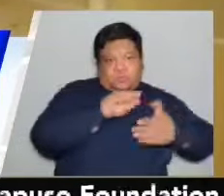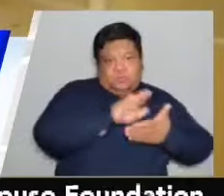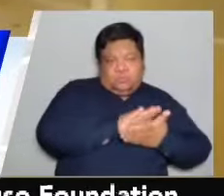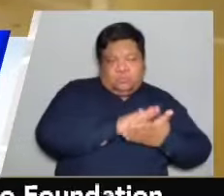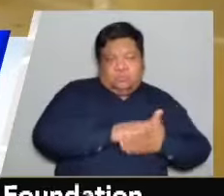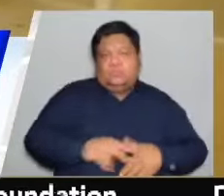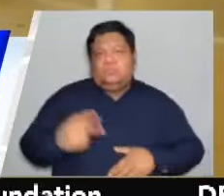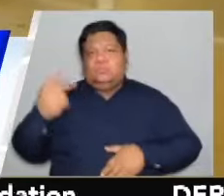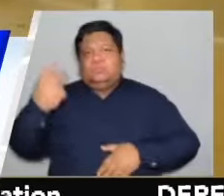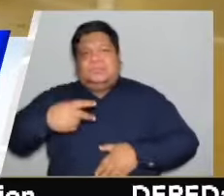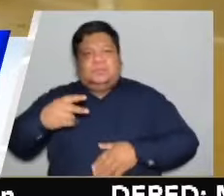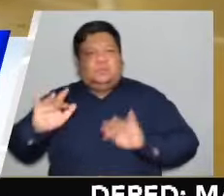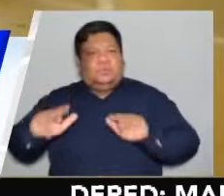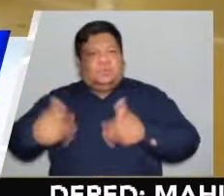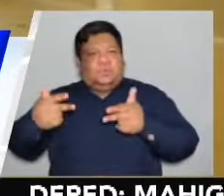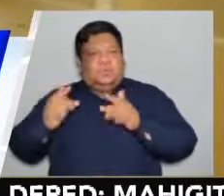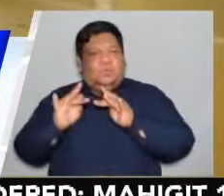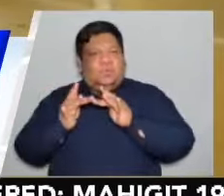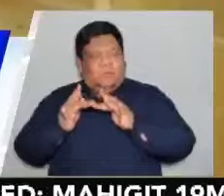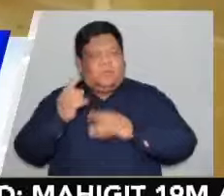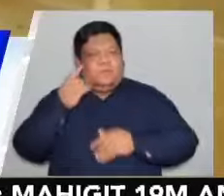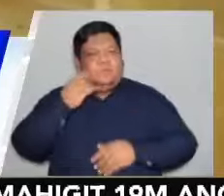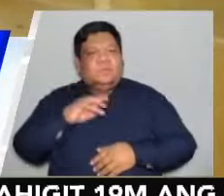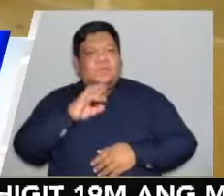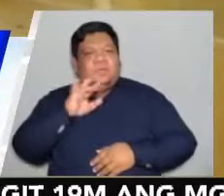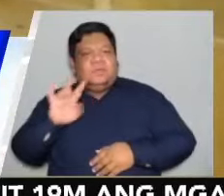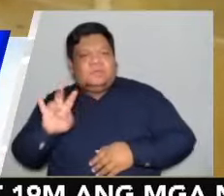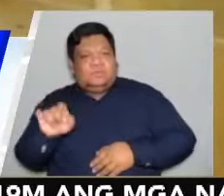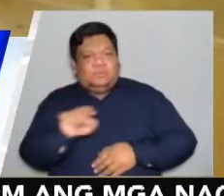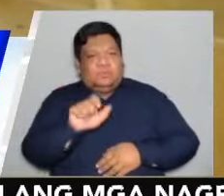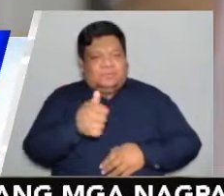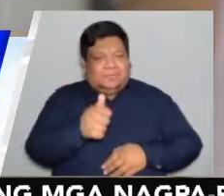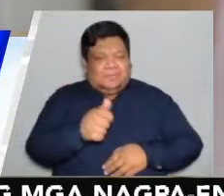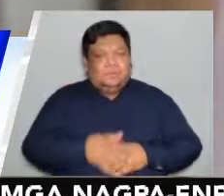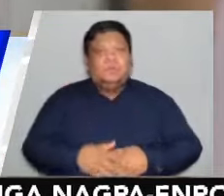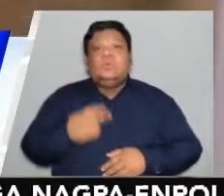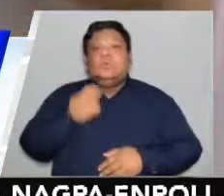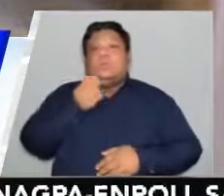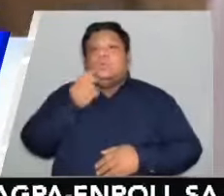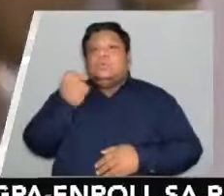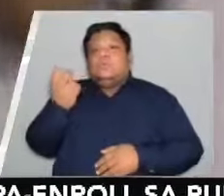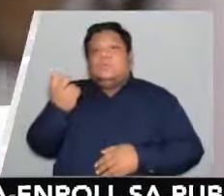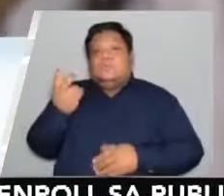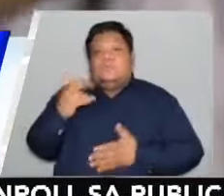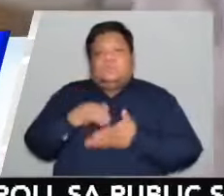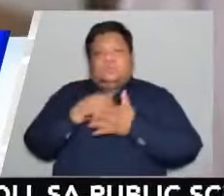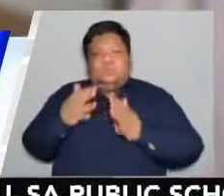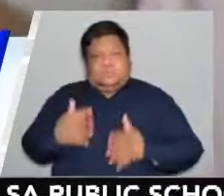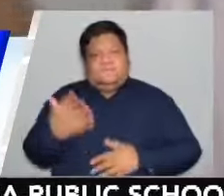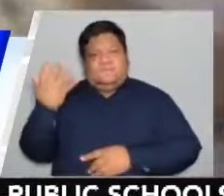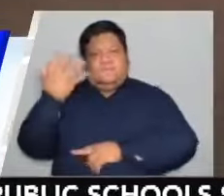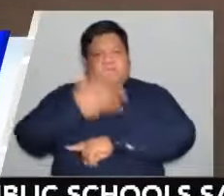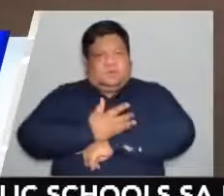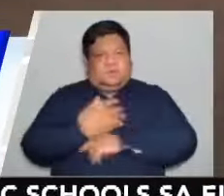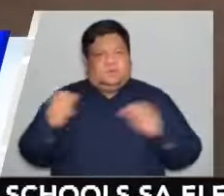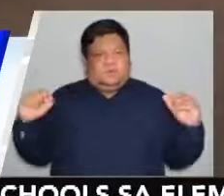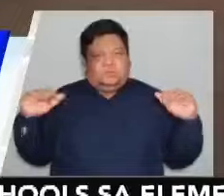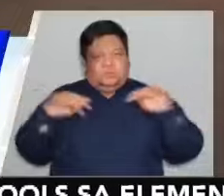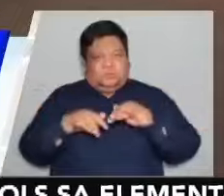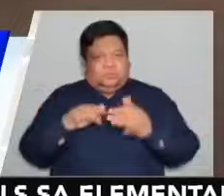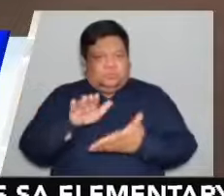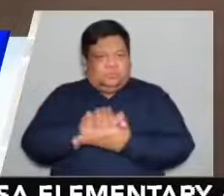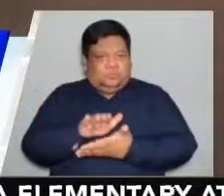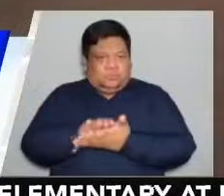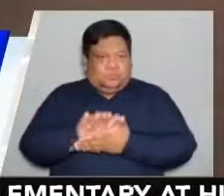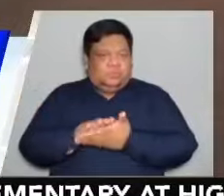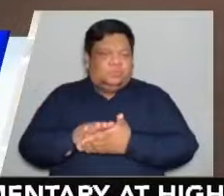grade 7 to 10 students ang Grade 12 students naman limang araw ang face to- face classes samantala sinabi ng schools division superintendent